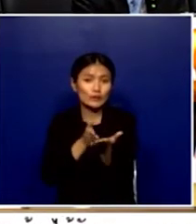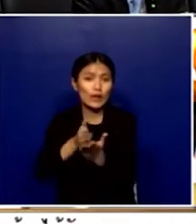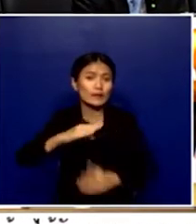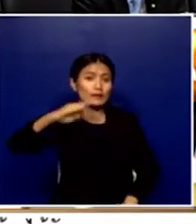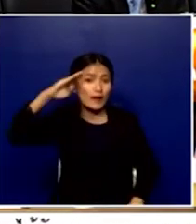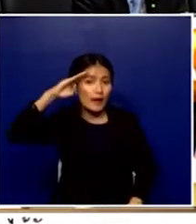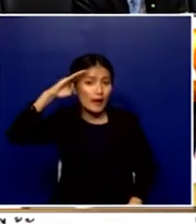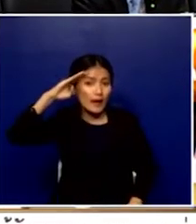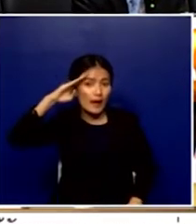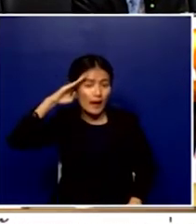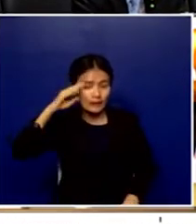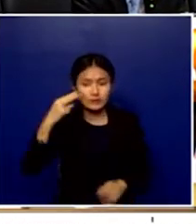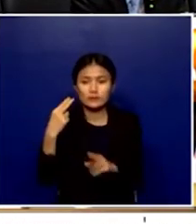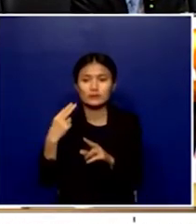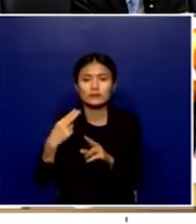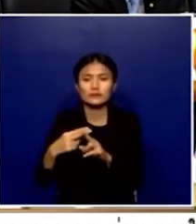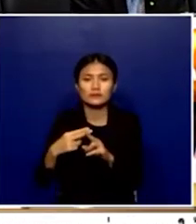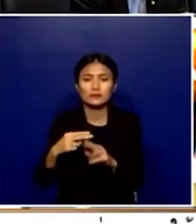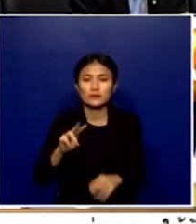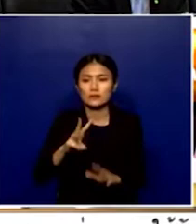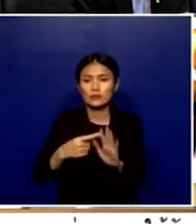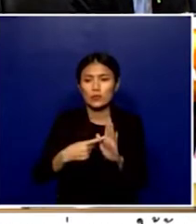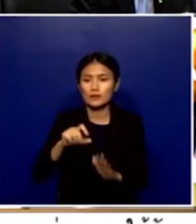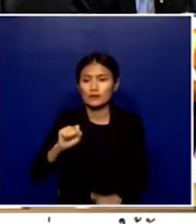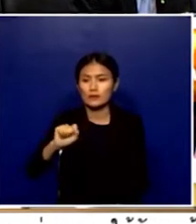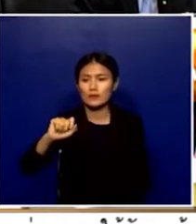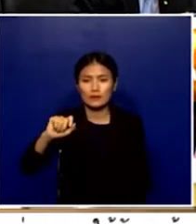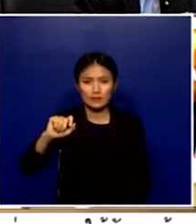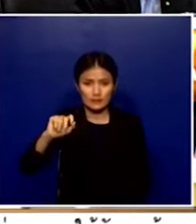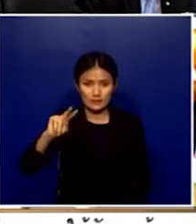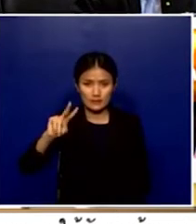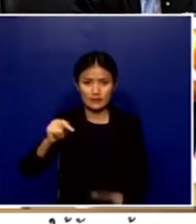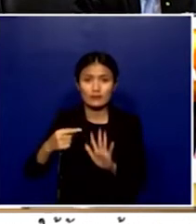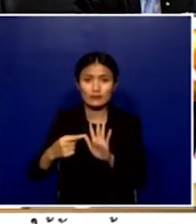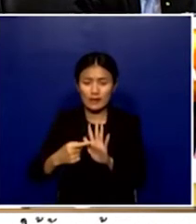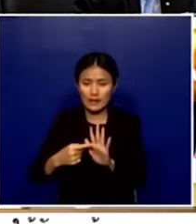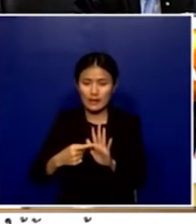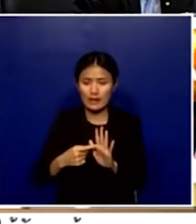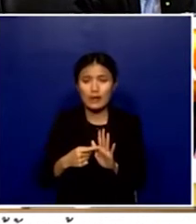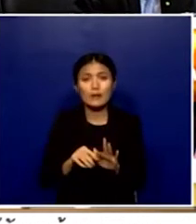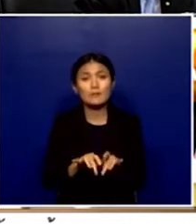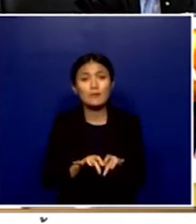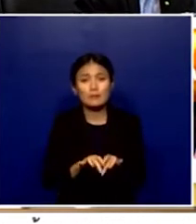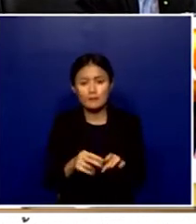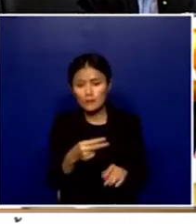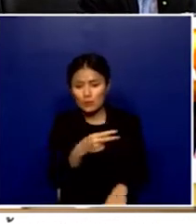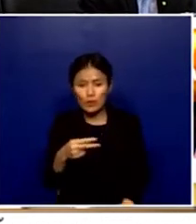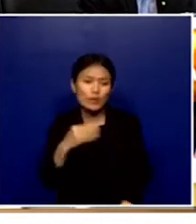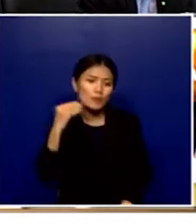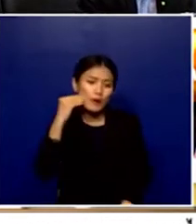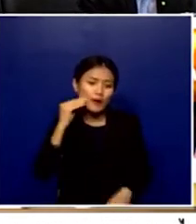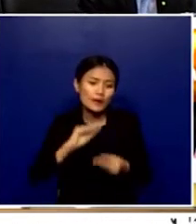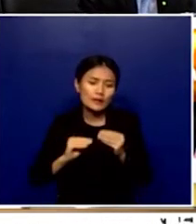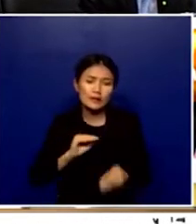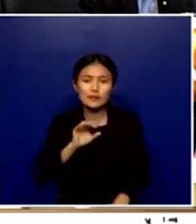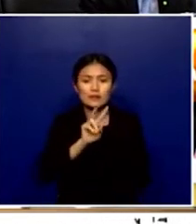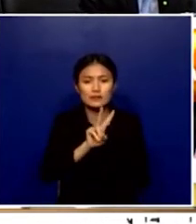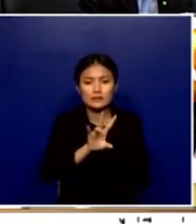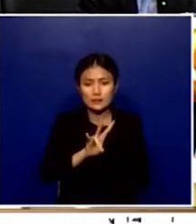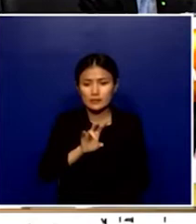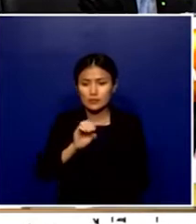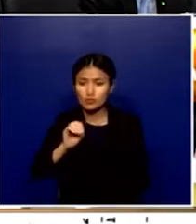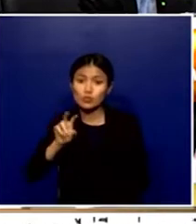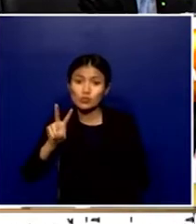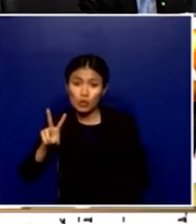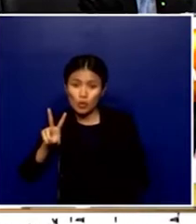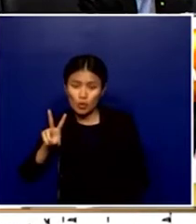อคุวาาษนานานốtมบอกว่าท่านอยู่บานเล็กที่ 702 ในกลมธหารราฟที่ 1ตลดมาตั้แต่เป